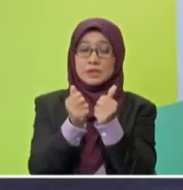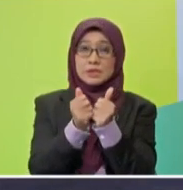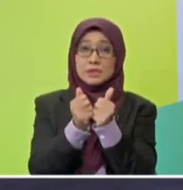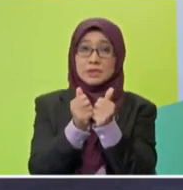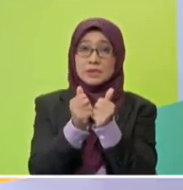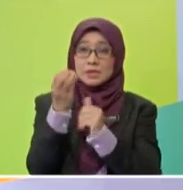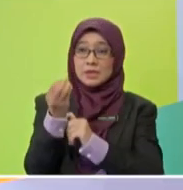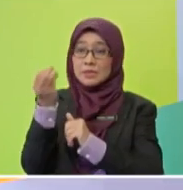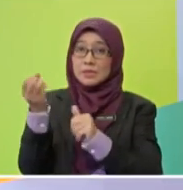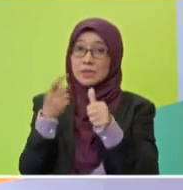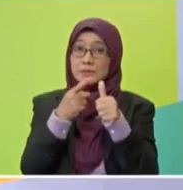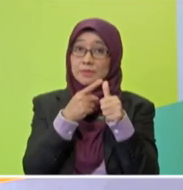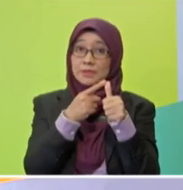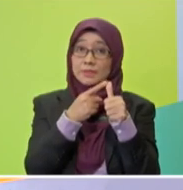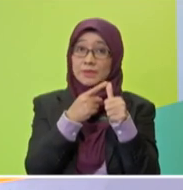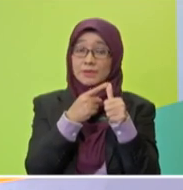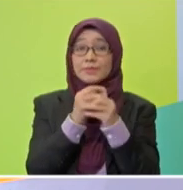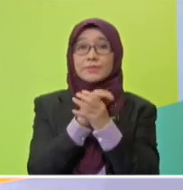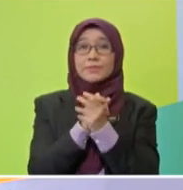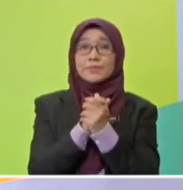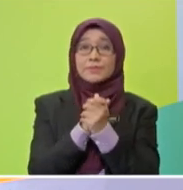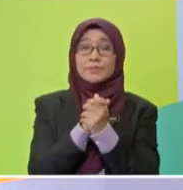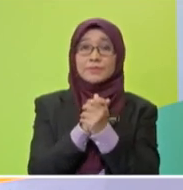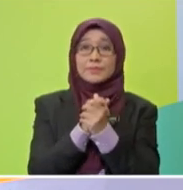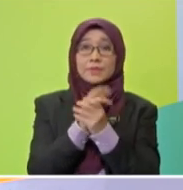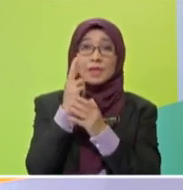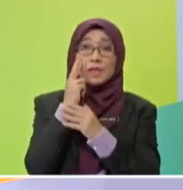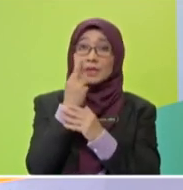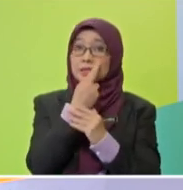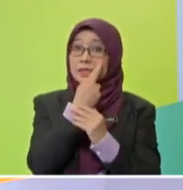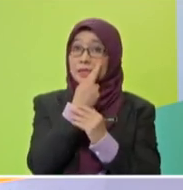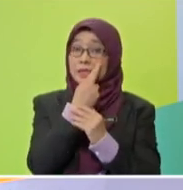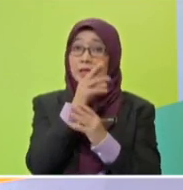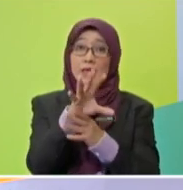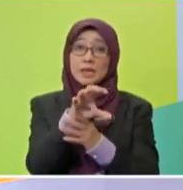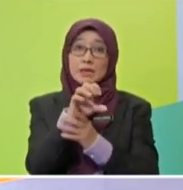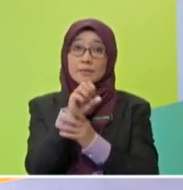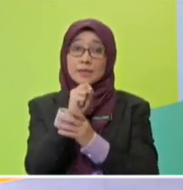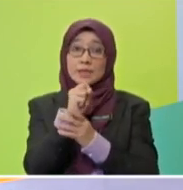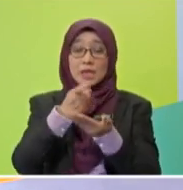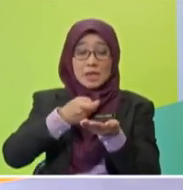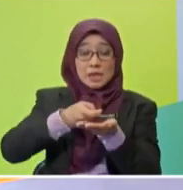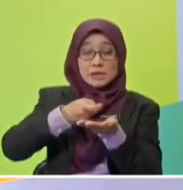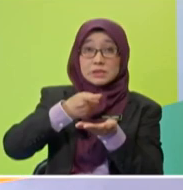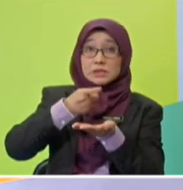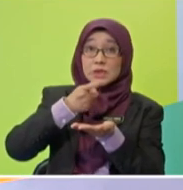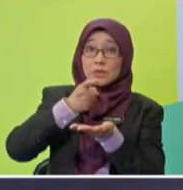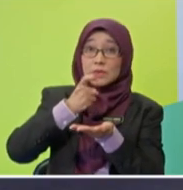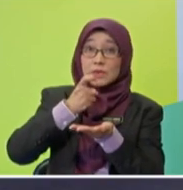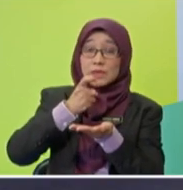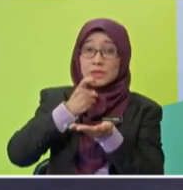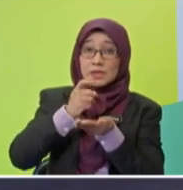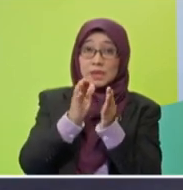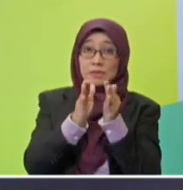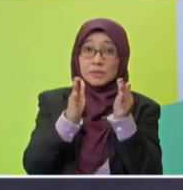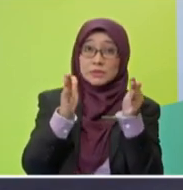pertama Kalau boleh Rina tolong cekgu pegangkan cawan cawan yang pertama yang